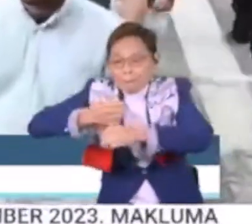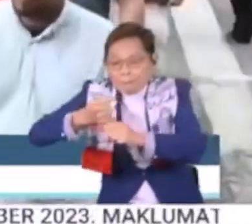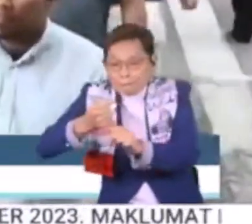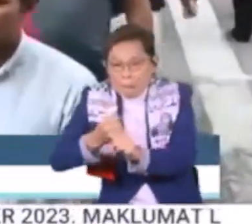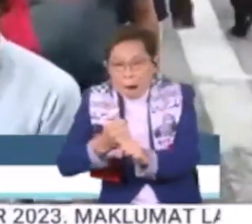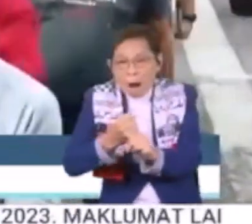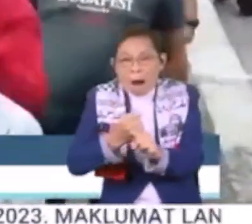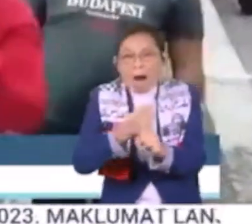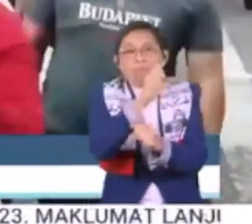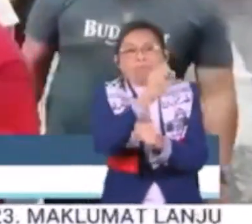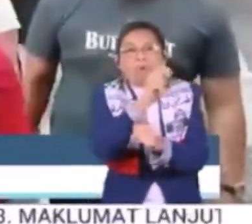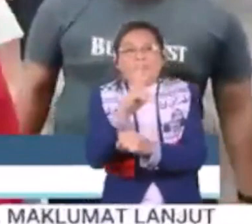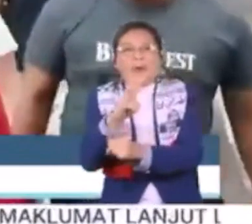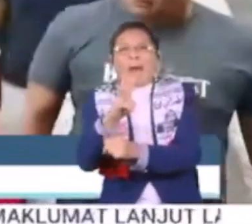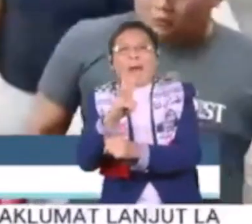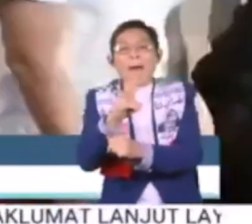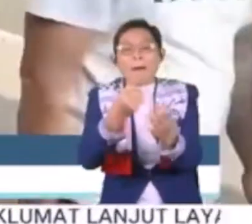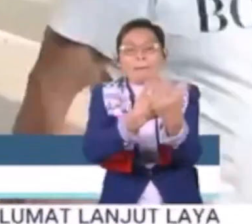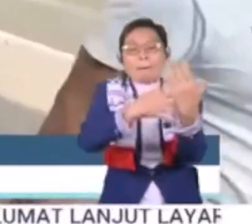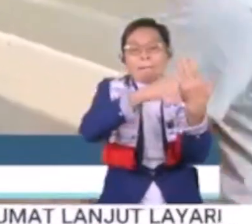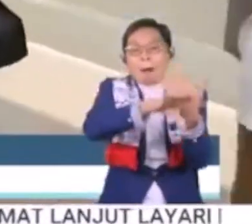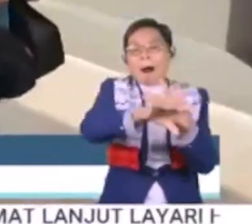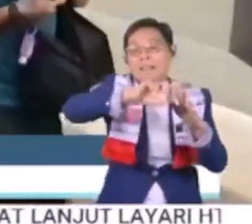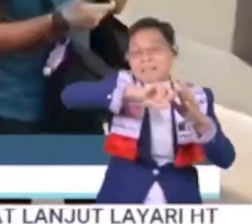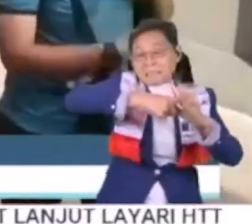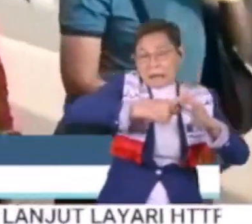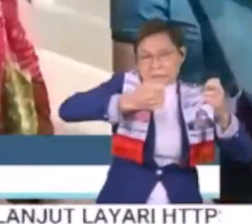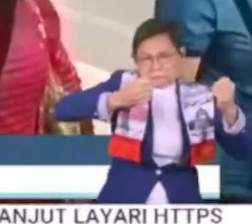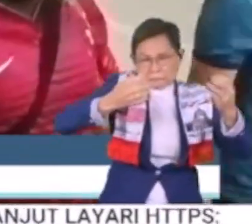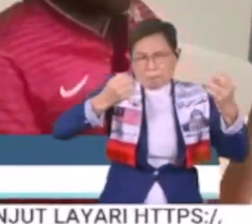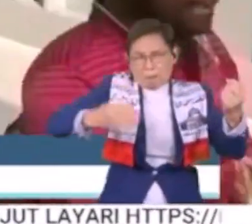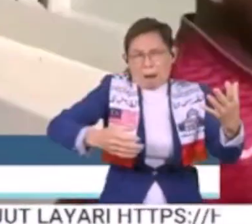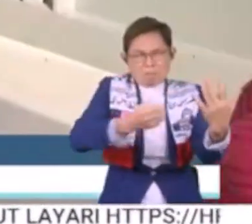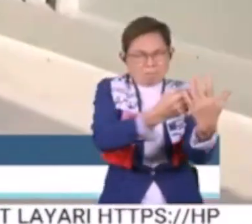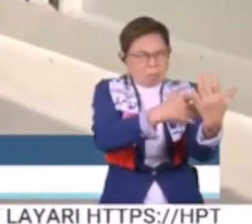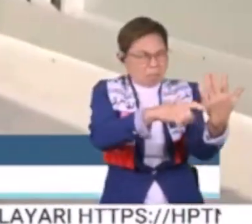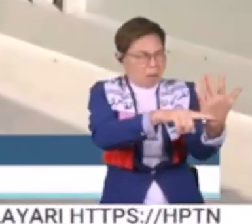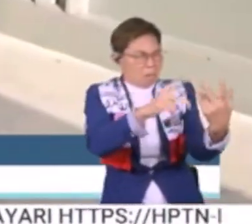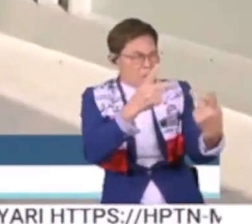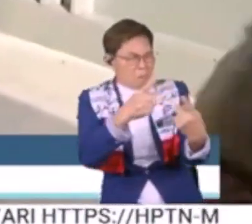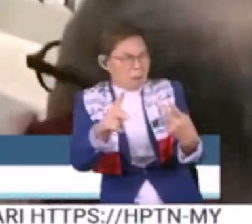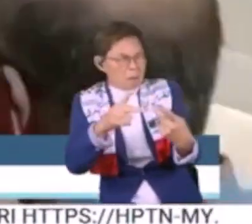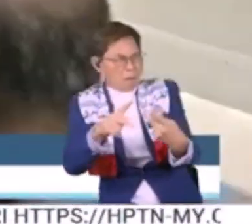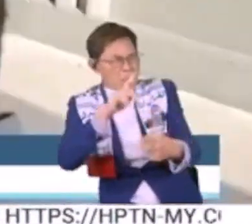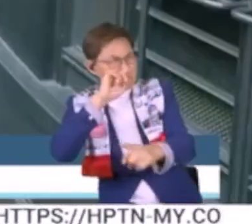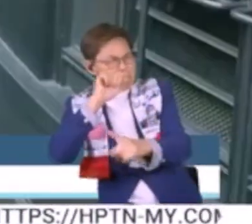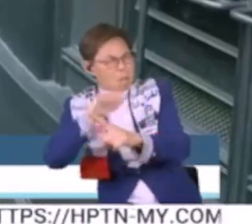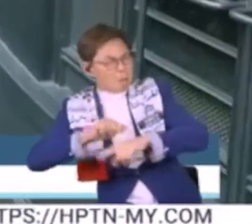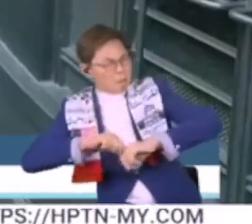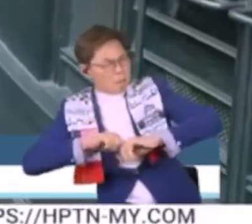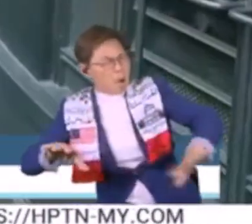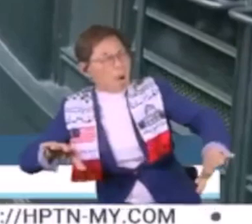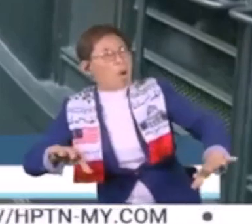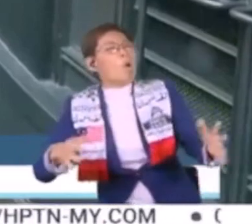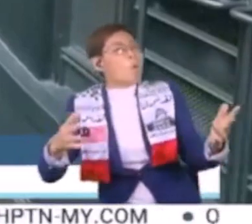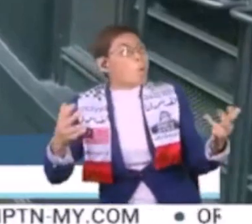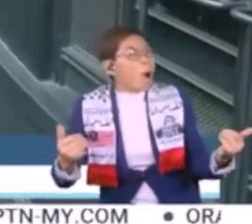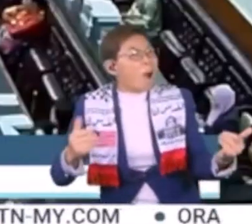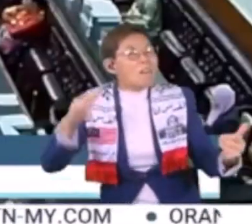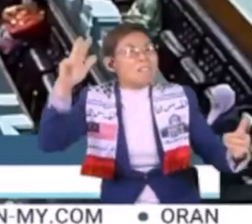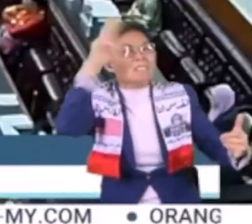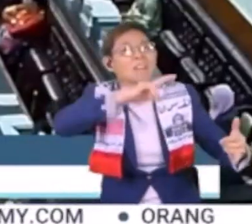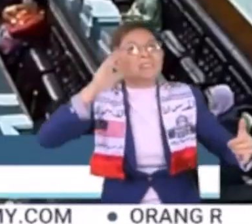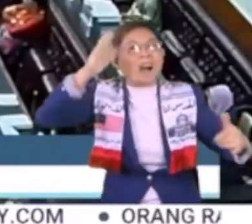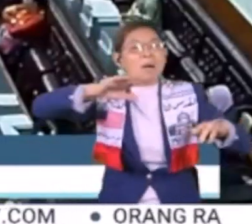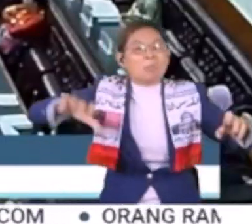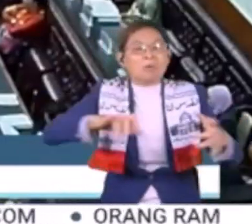di media sosial. Sejak pengumuman inisiatif itu, terdapat banyak kandungan tidak tepat dan palsu disebarkan. Kononnya kerajaan